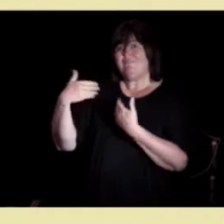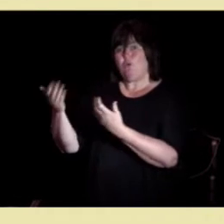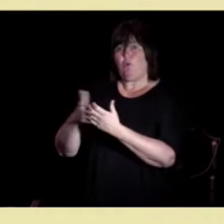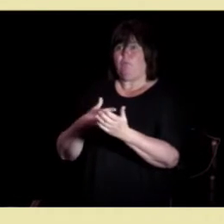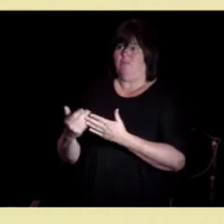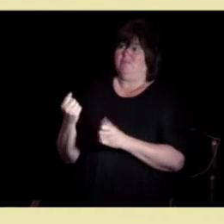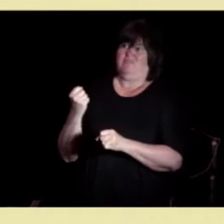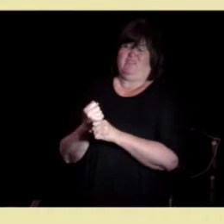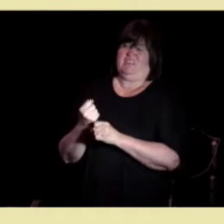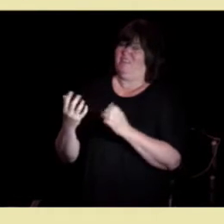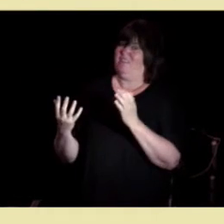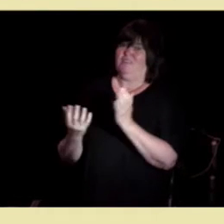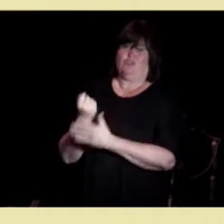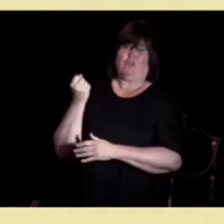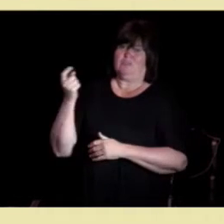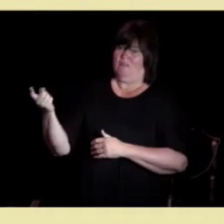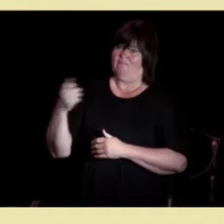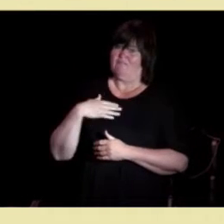av.